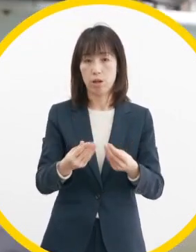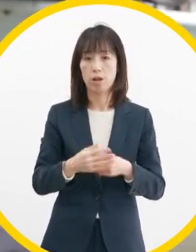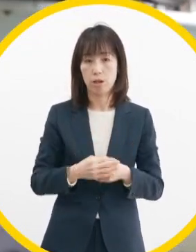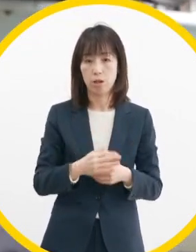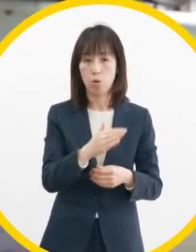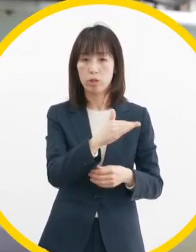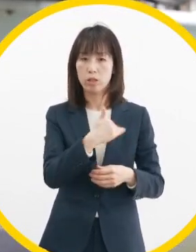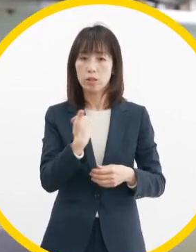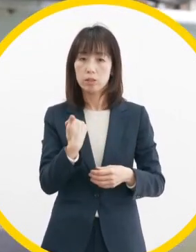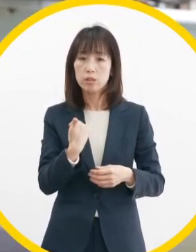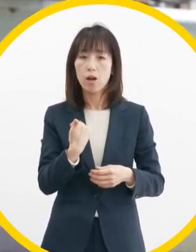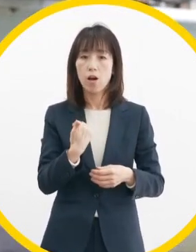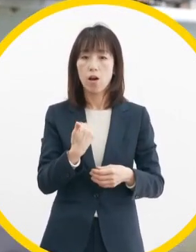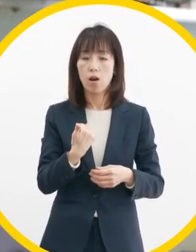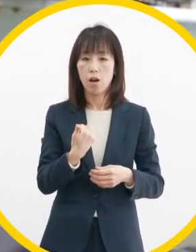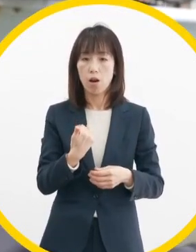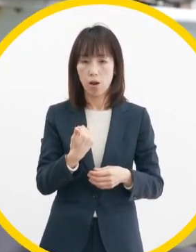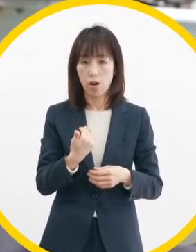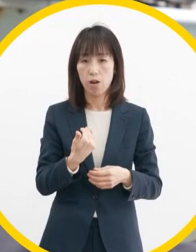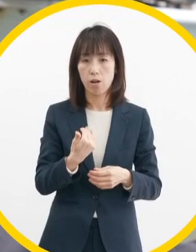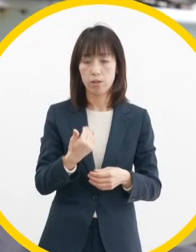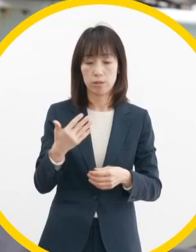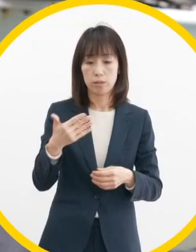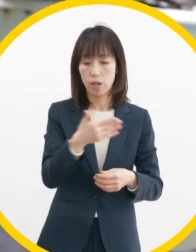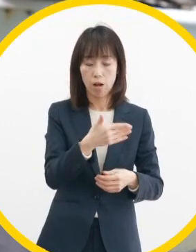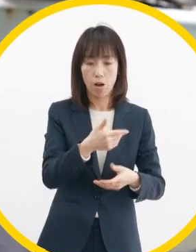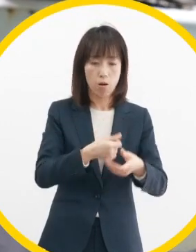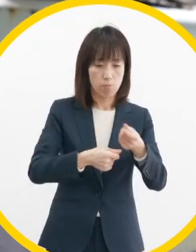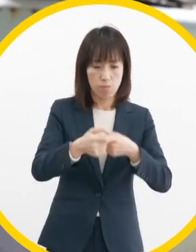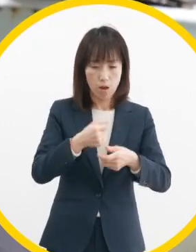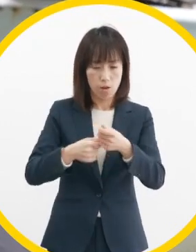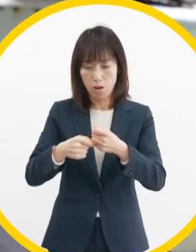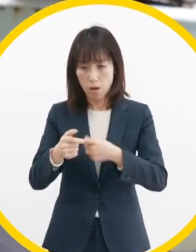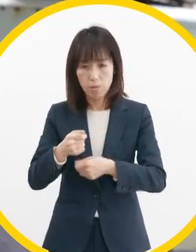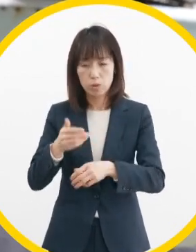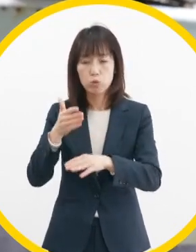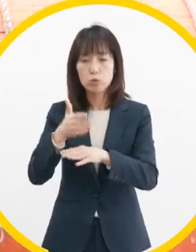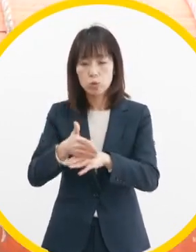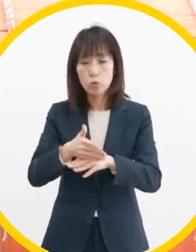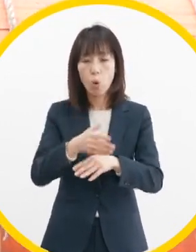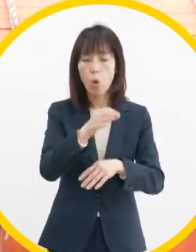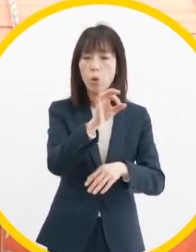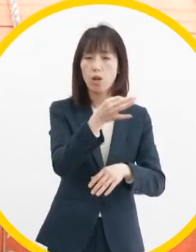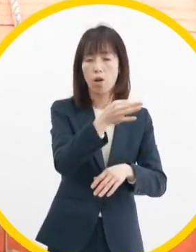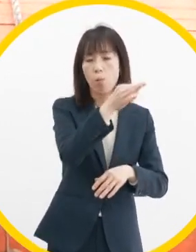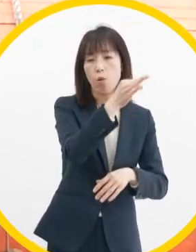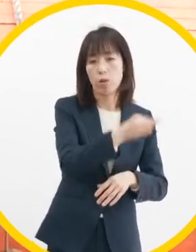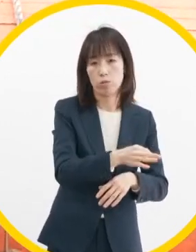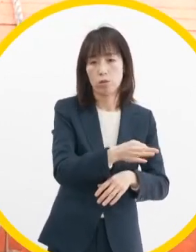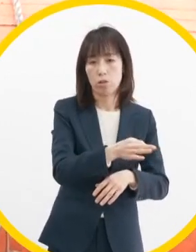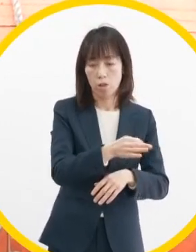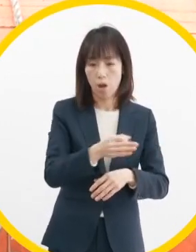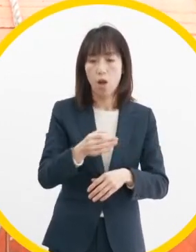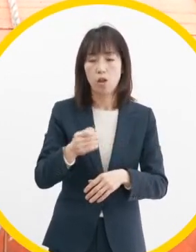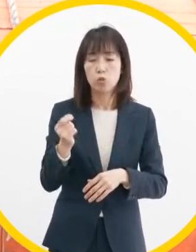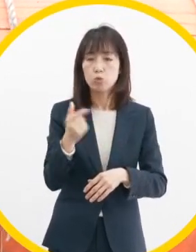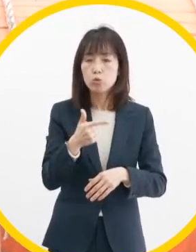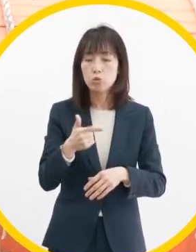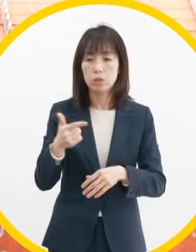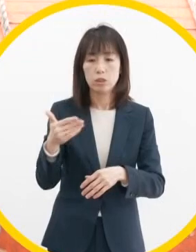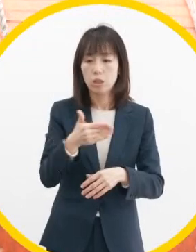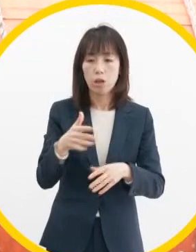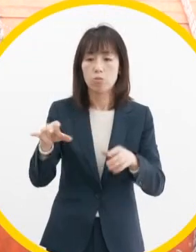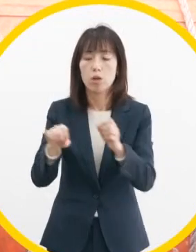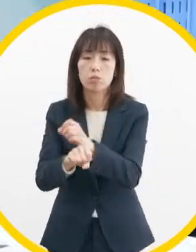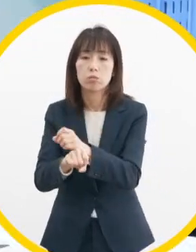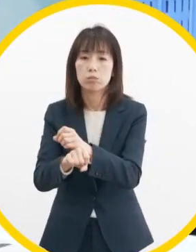私たち漁師が、一斉に魚を取ると 単価も安くすぐに取れなくなってし